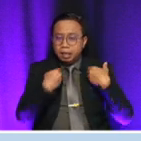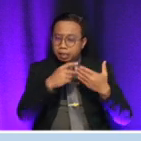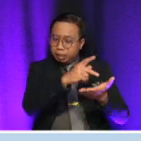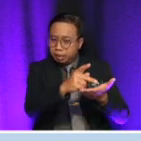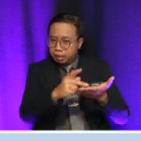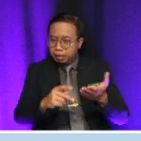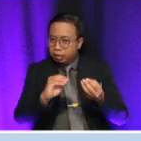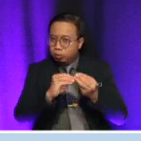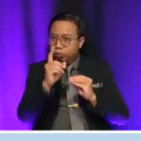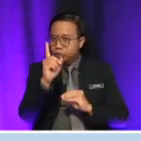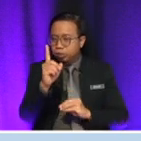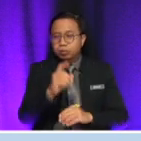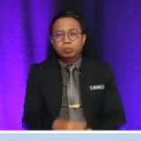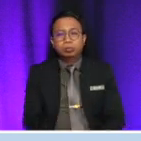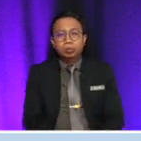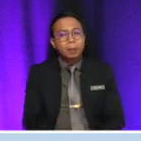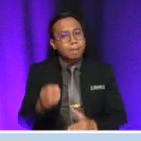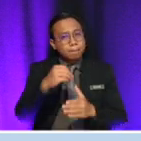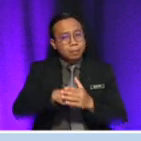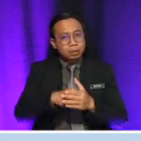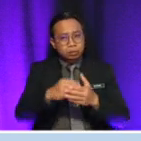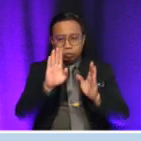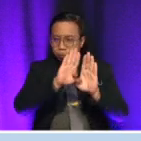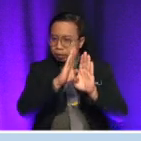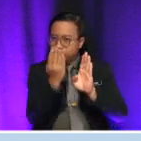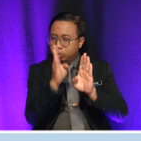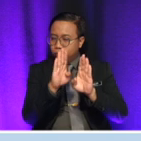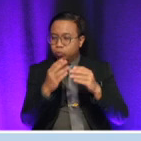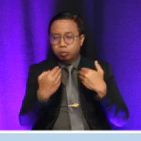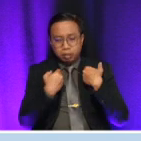dinumbu satu oke masuk pintu akan jumpa